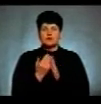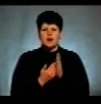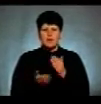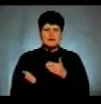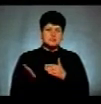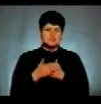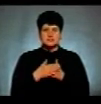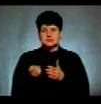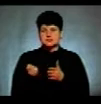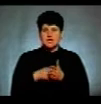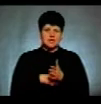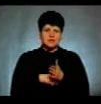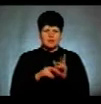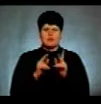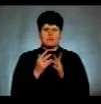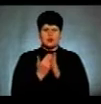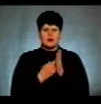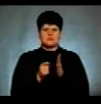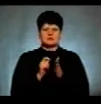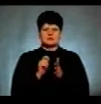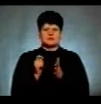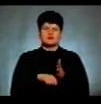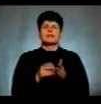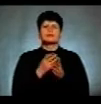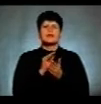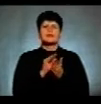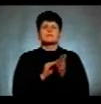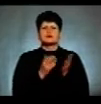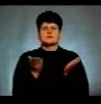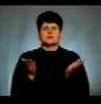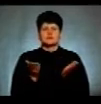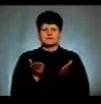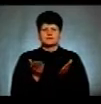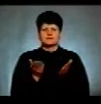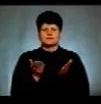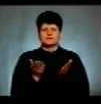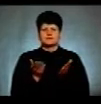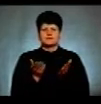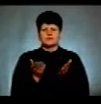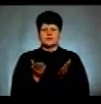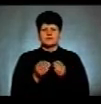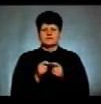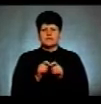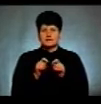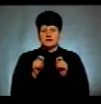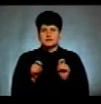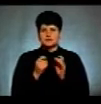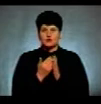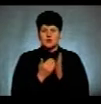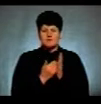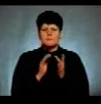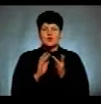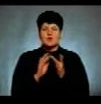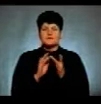закрита. Як програма закрита? Де то написано? Програма закрита. Відкривається доступні ліки по електронному